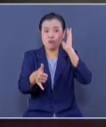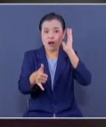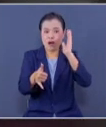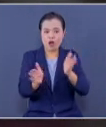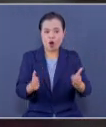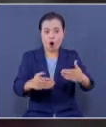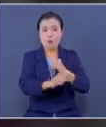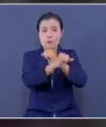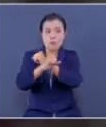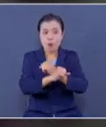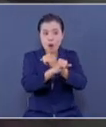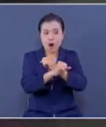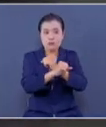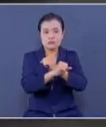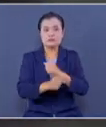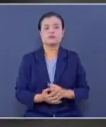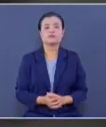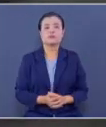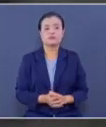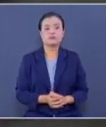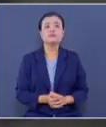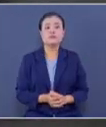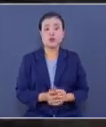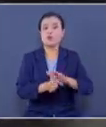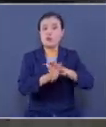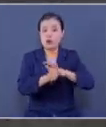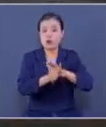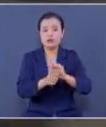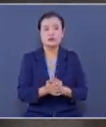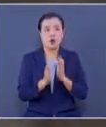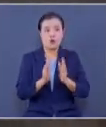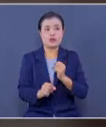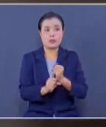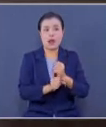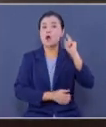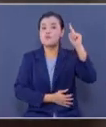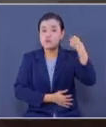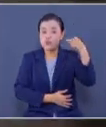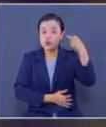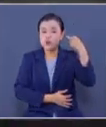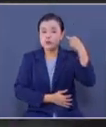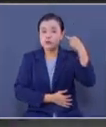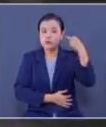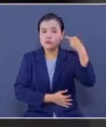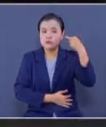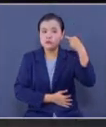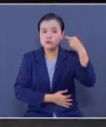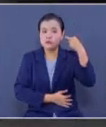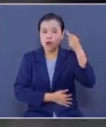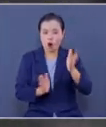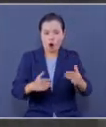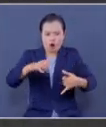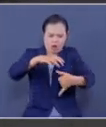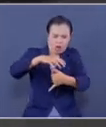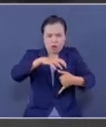ห้องนิรภัยของธนาคารค่ะและจังหวะนั้นเองนะครับพนักงานเป็นผู้หญิงคนนึงตอนแรกเนี่ยเขาติดอยู่ภายใน